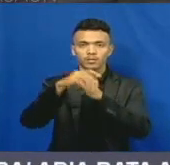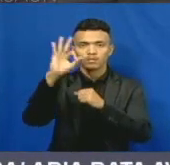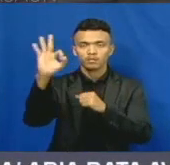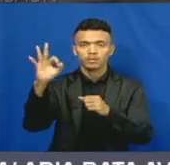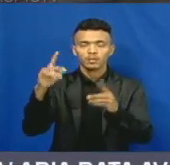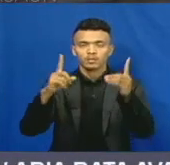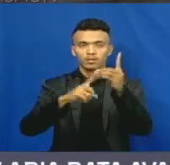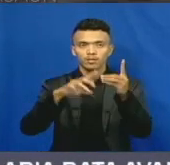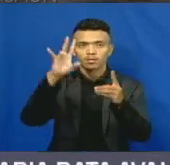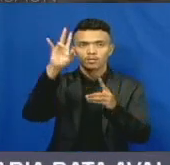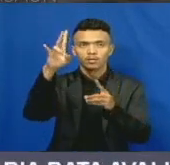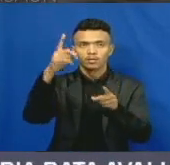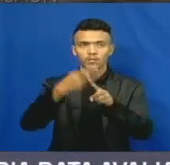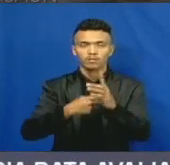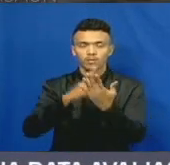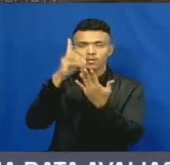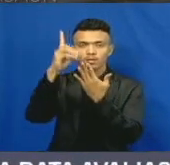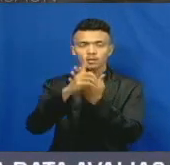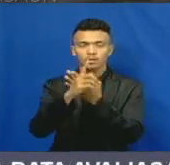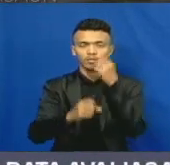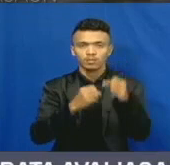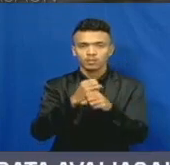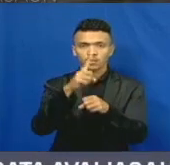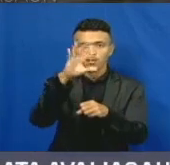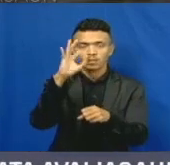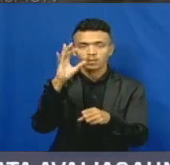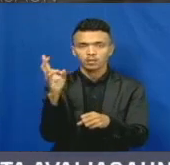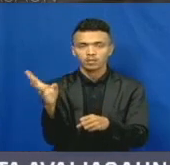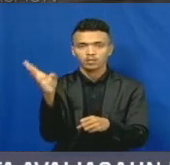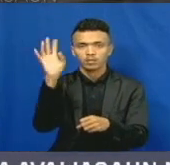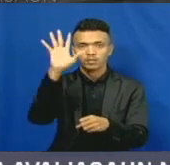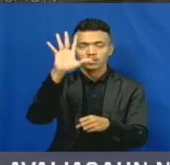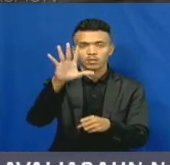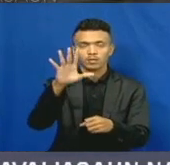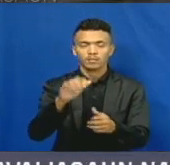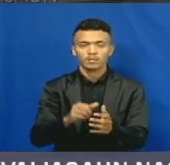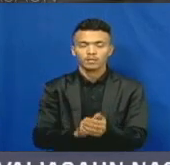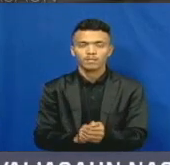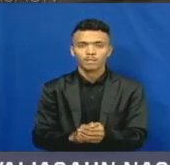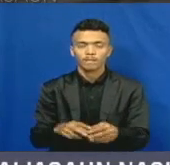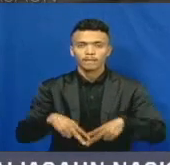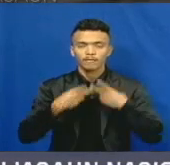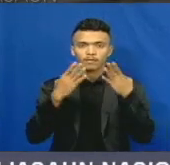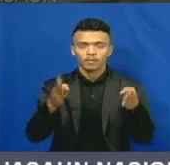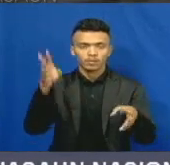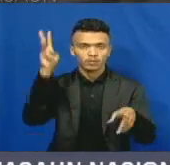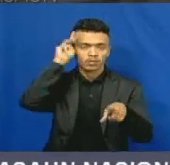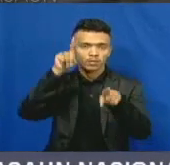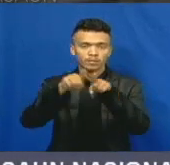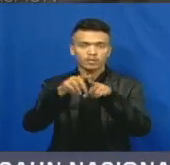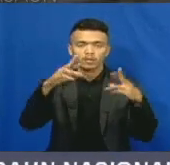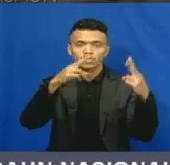itu bulan Desember tinang riung ida atusia hitunolu resin lima sadozu limau mos asumik